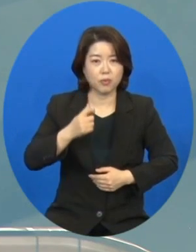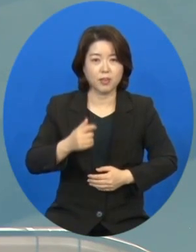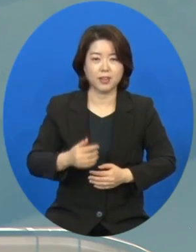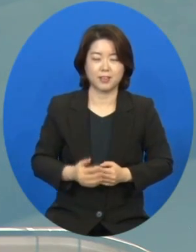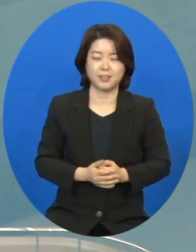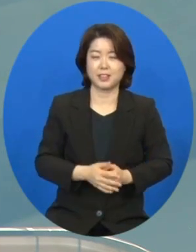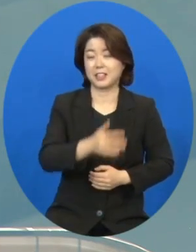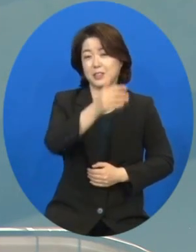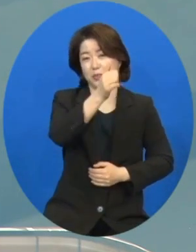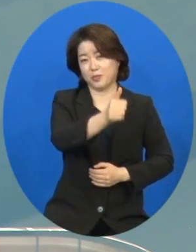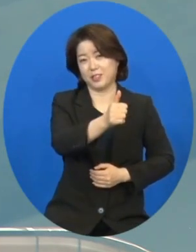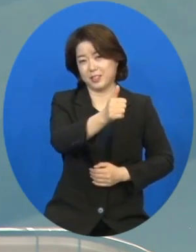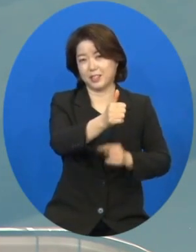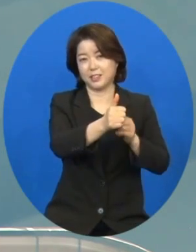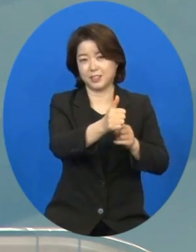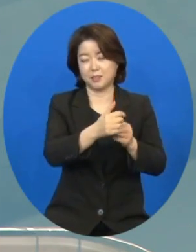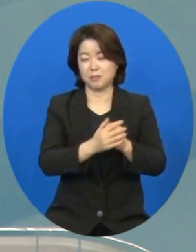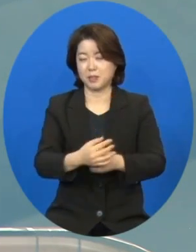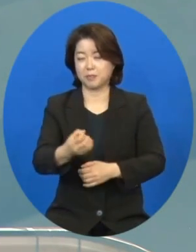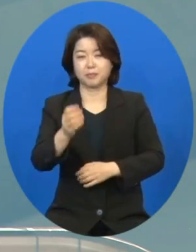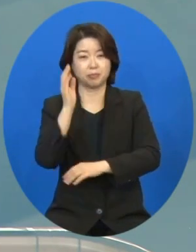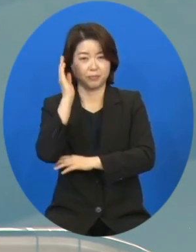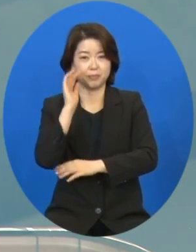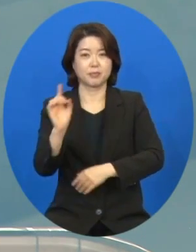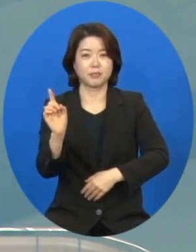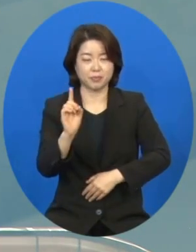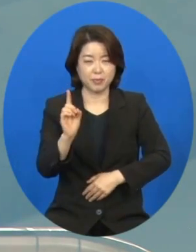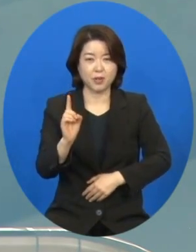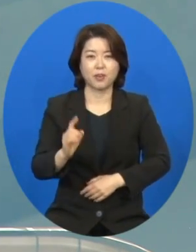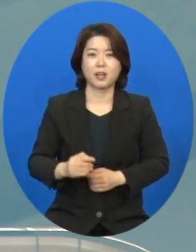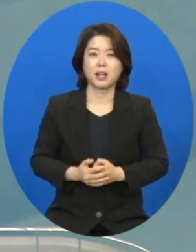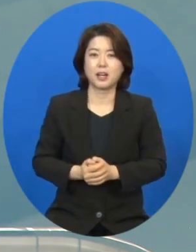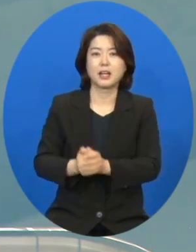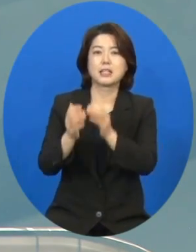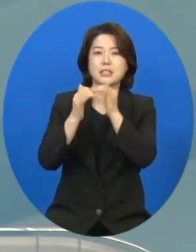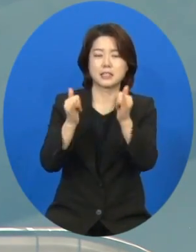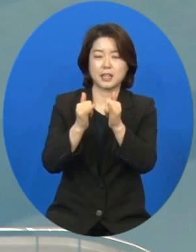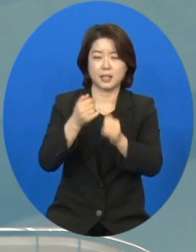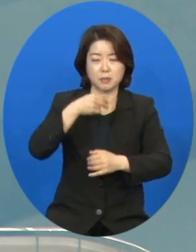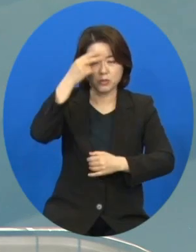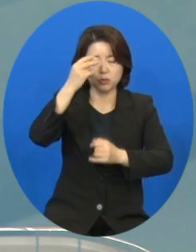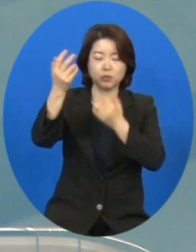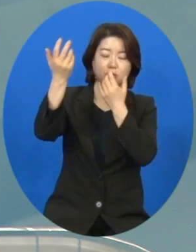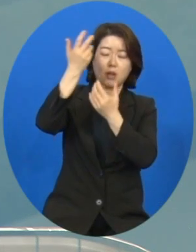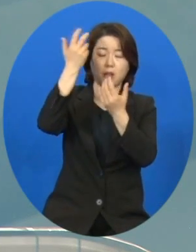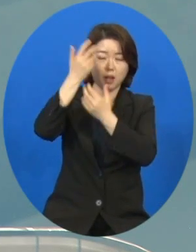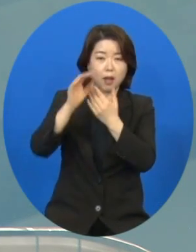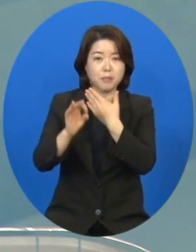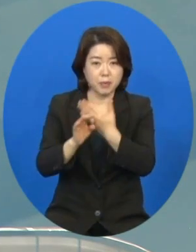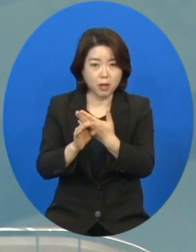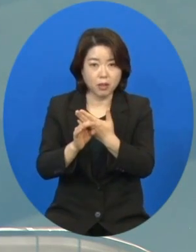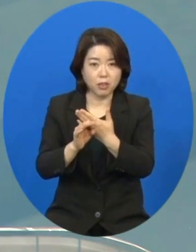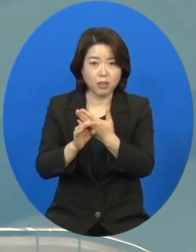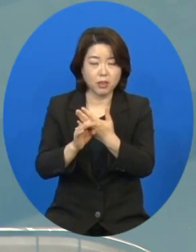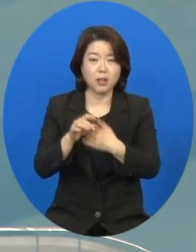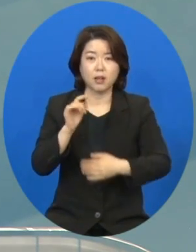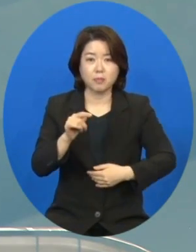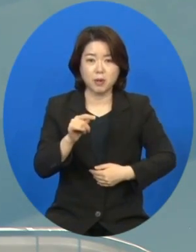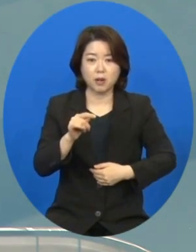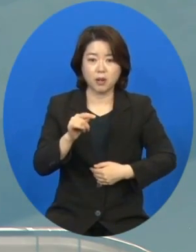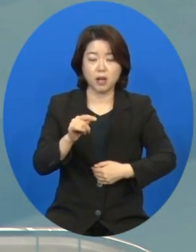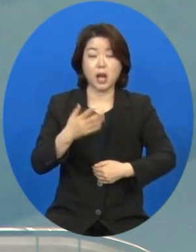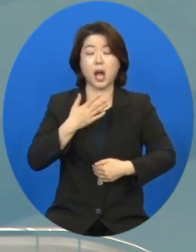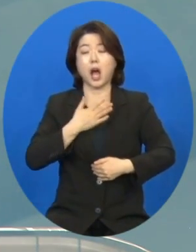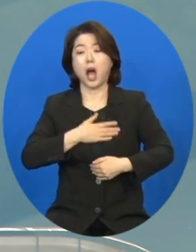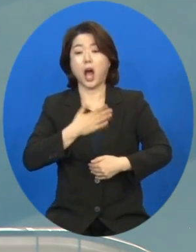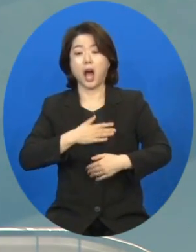그랬더니 그 원장님이 그런 이야기를 하셨어요. 사람이 술에 취하면 그러면 뻔히